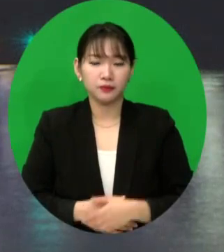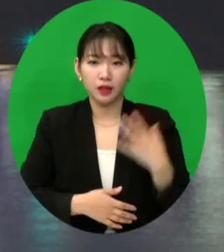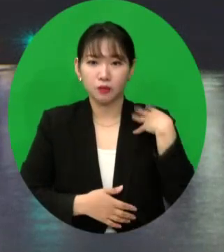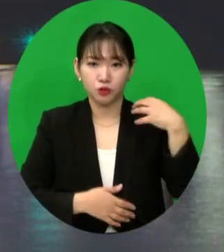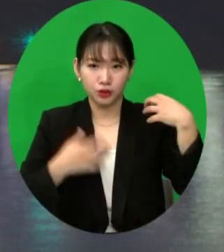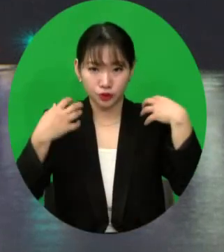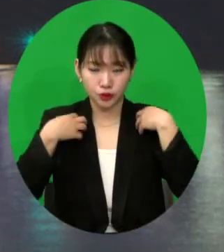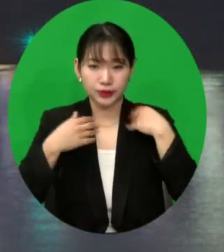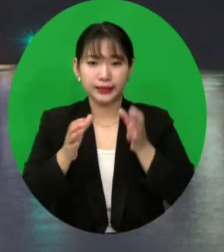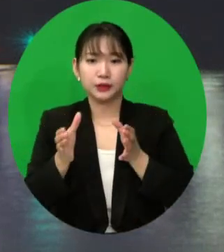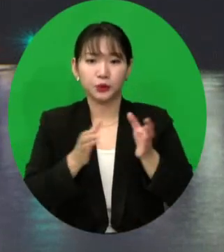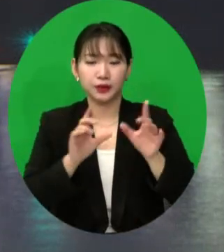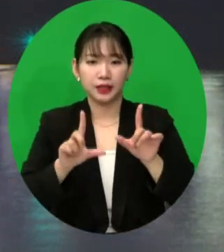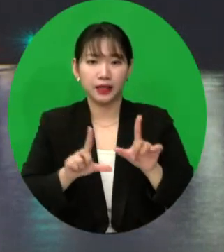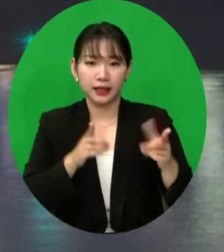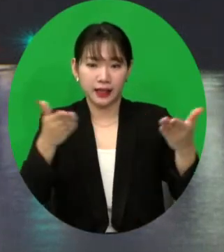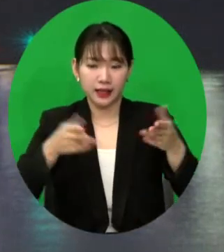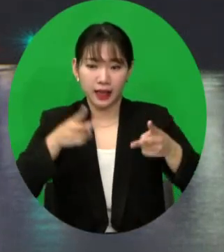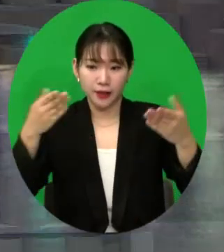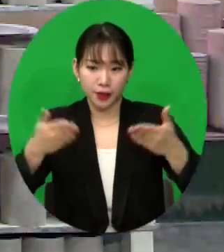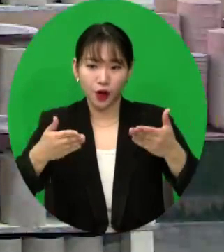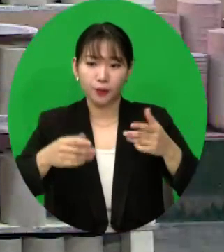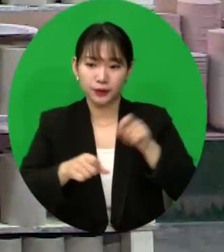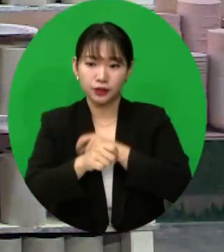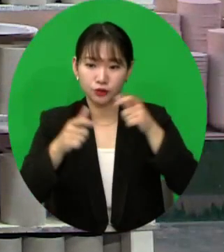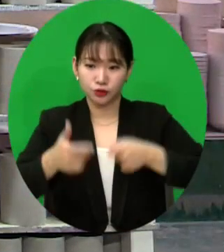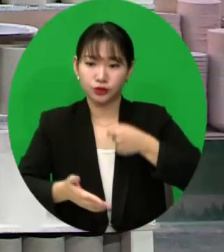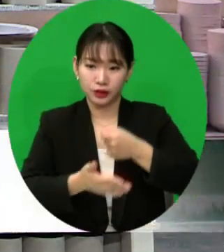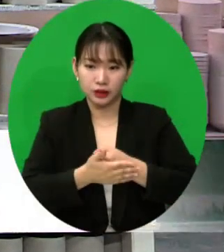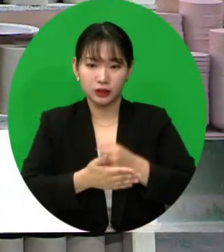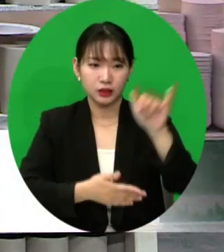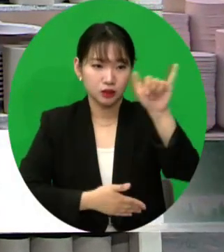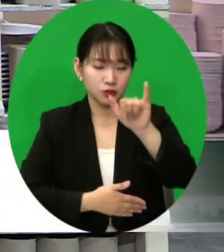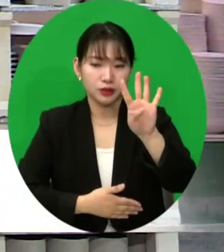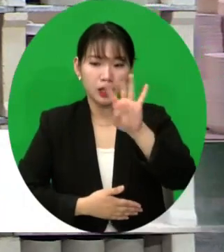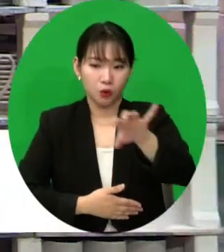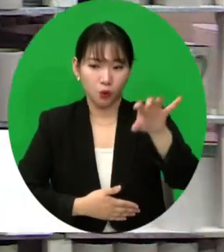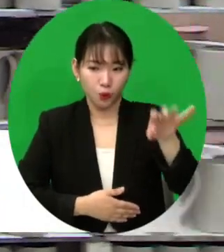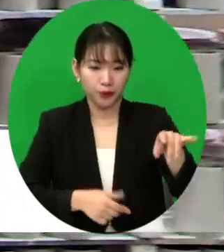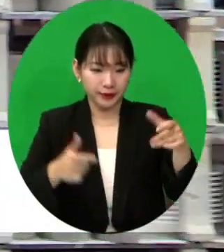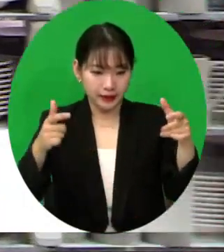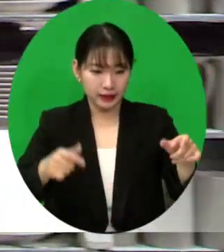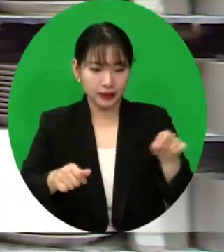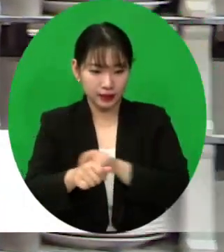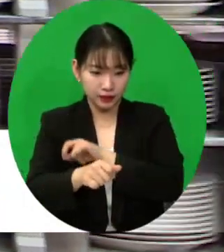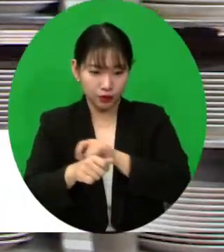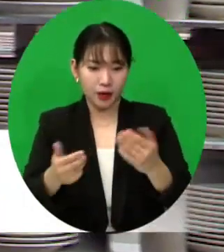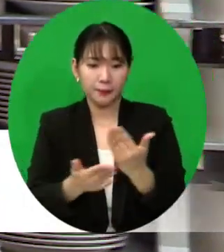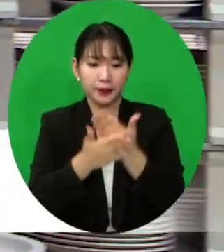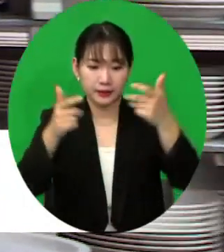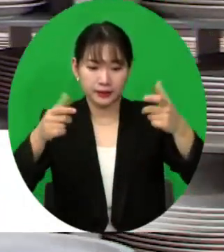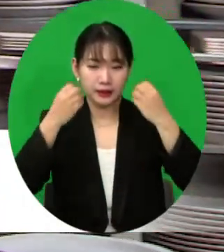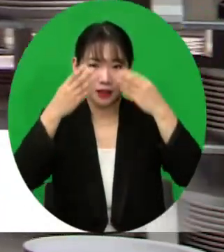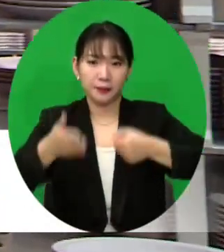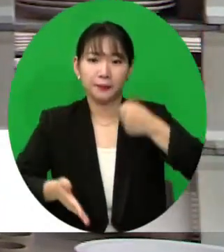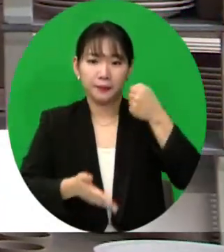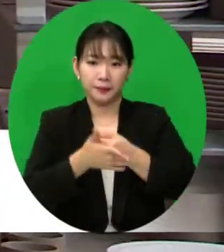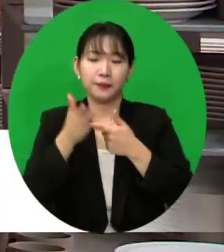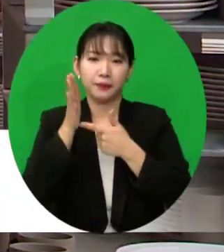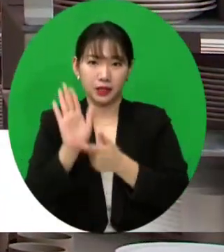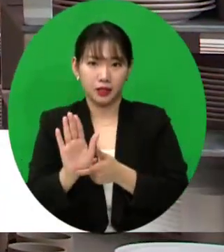무안군의 도자산업특구로 지정되는 등 전국 4개 시군구가 지역특화발전특구로 신규